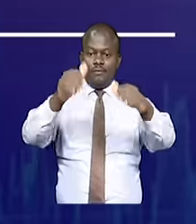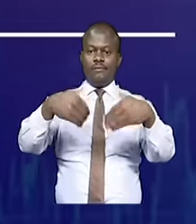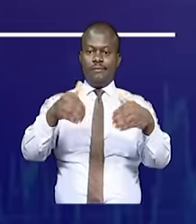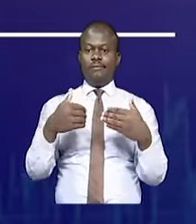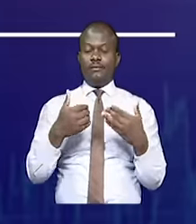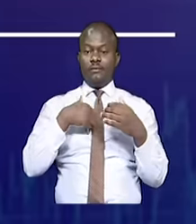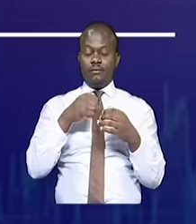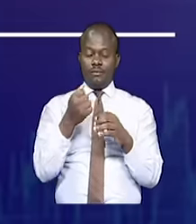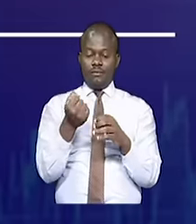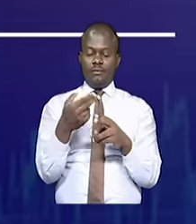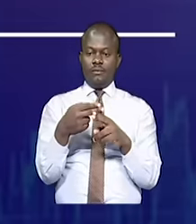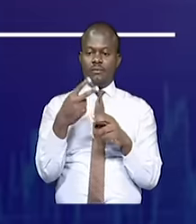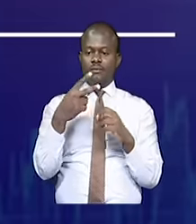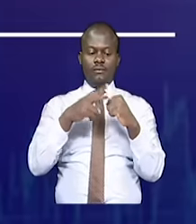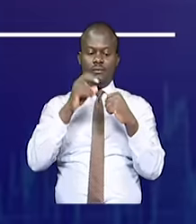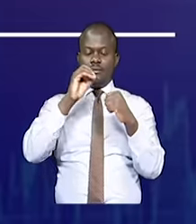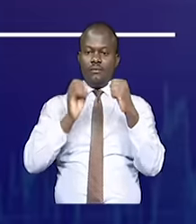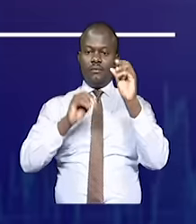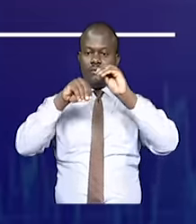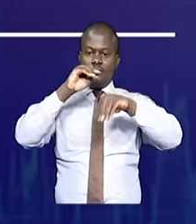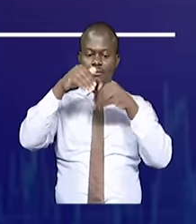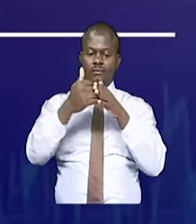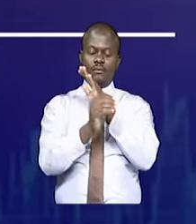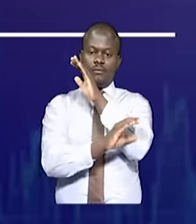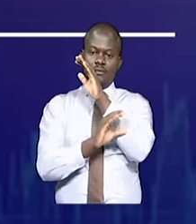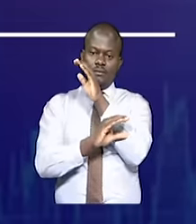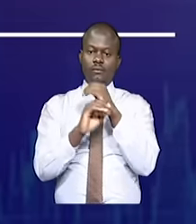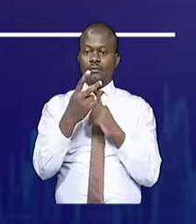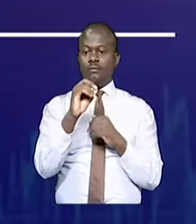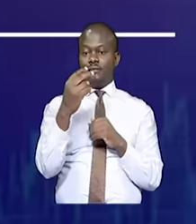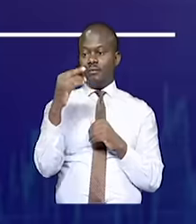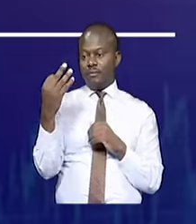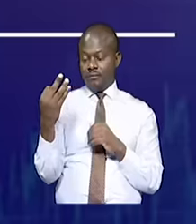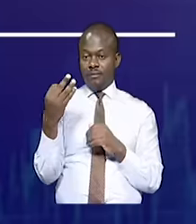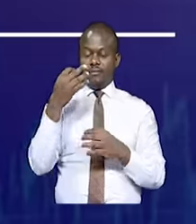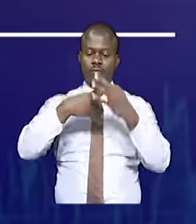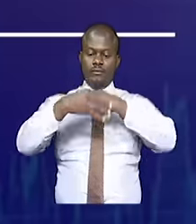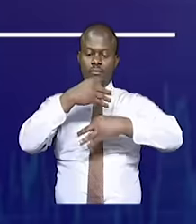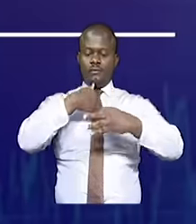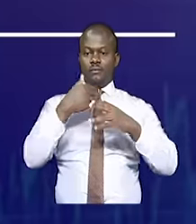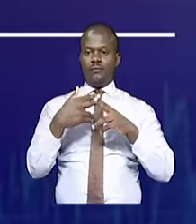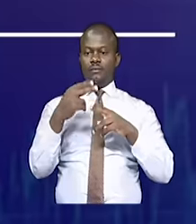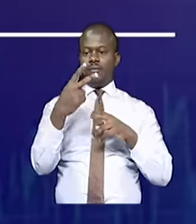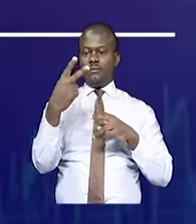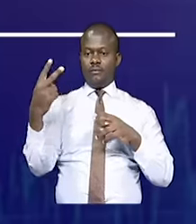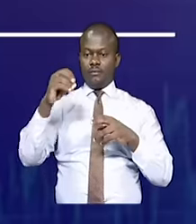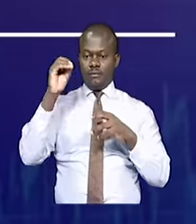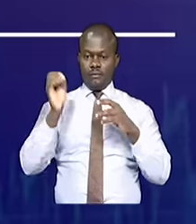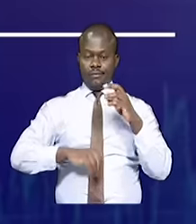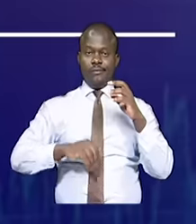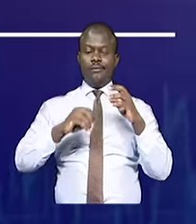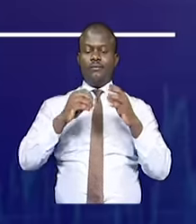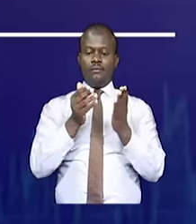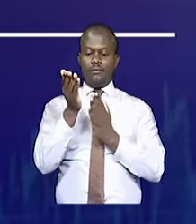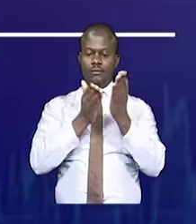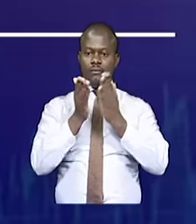rwihariye 27% y'umusaruro mbumbe wose w'umwaka 2023, urw'inganda rukagira igipimo cya 22%, naho urwa